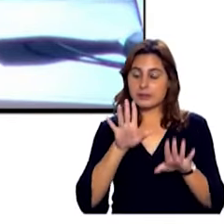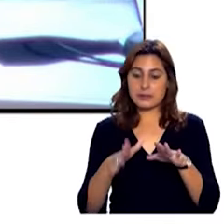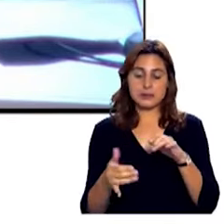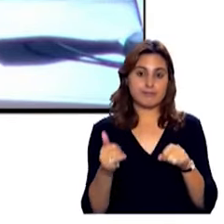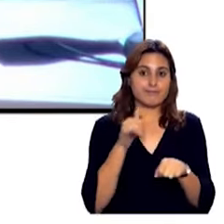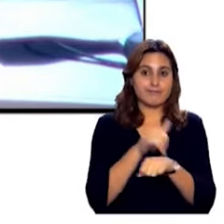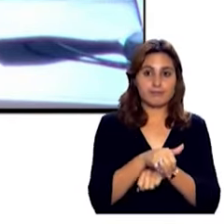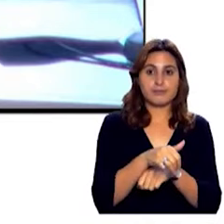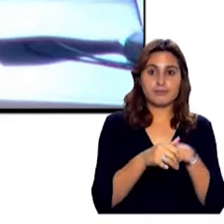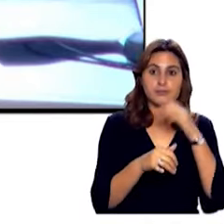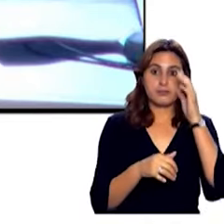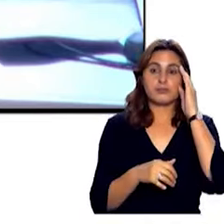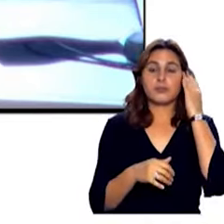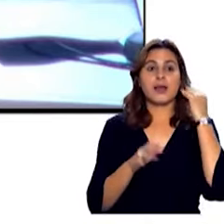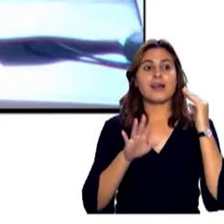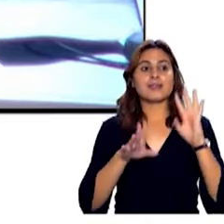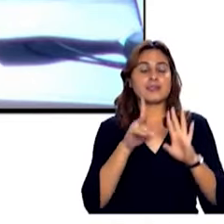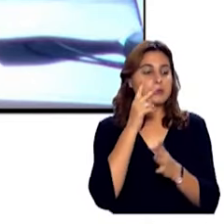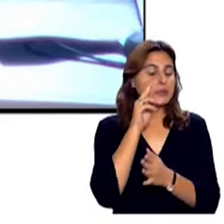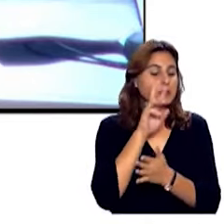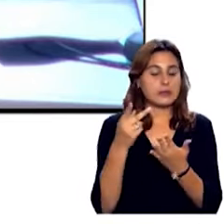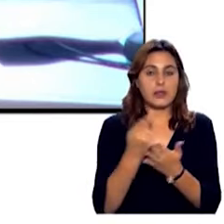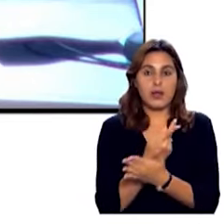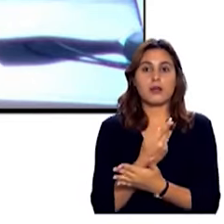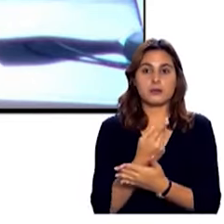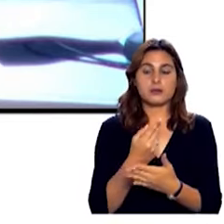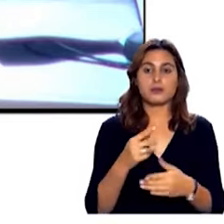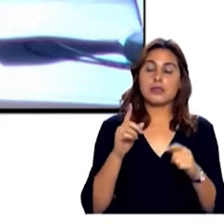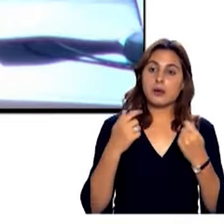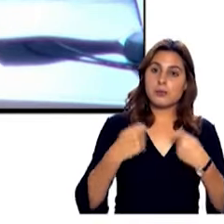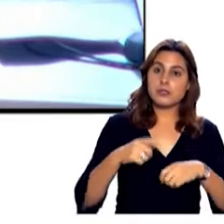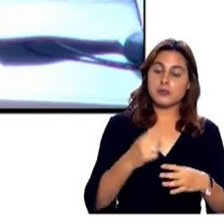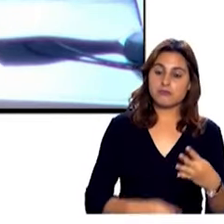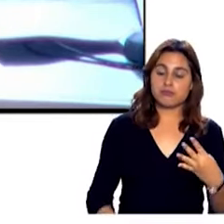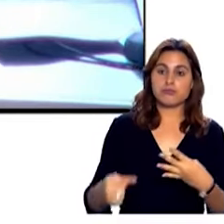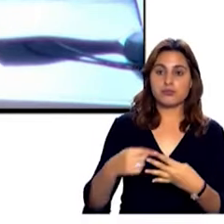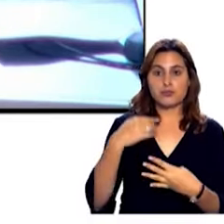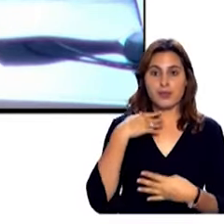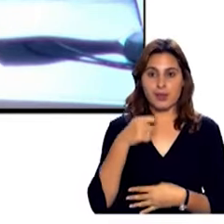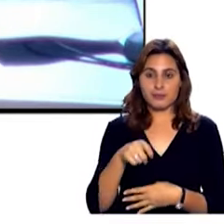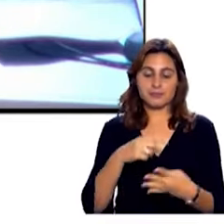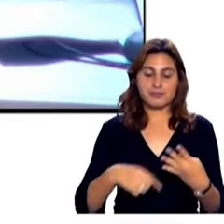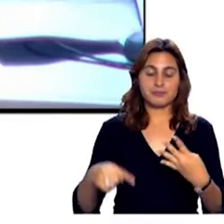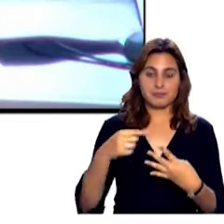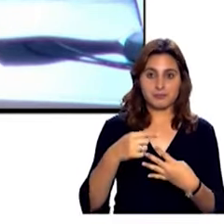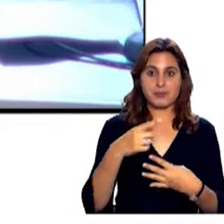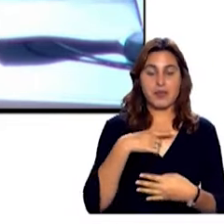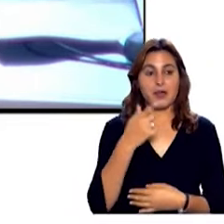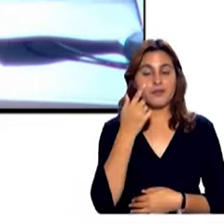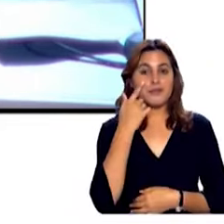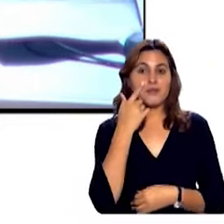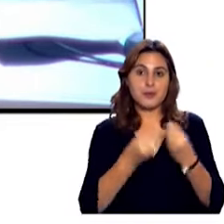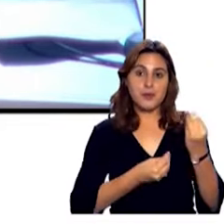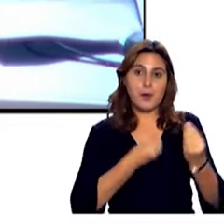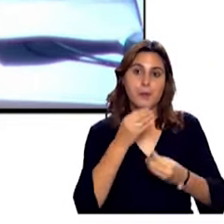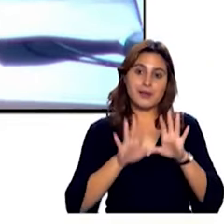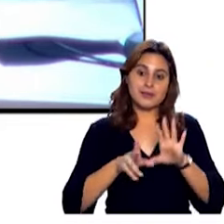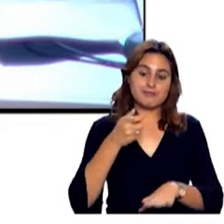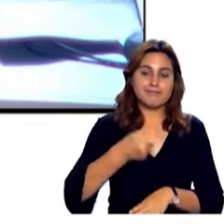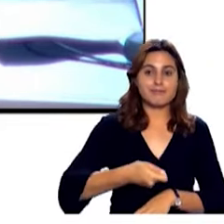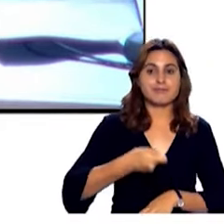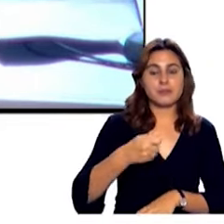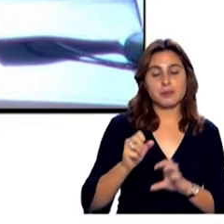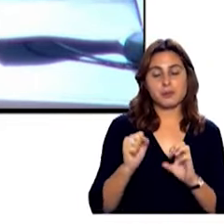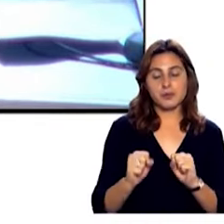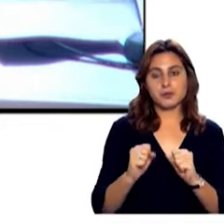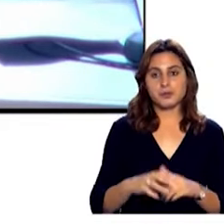Du fond ET donc Il peut Y avoir une résistance on DIT même une rébellion des juges Du